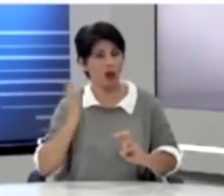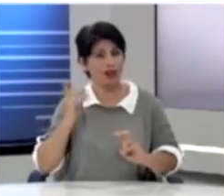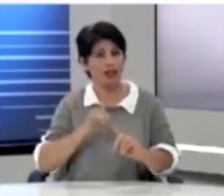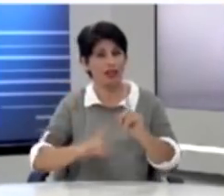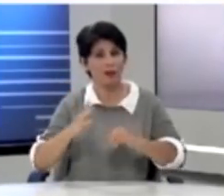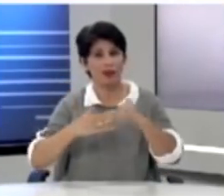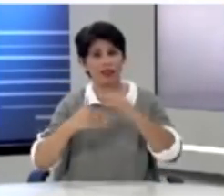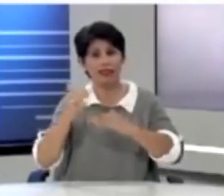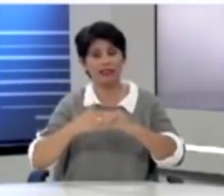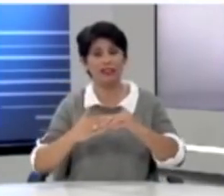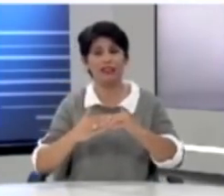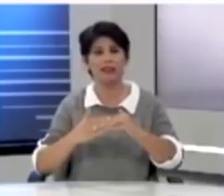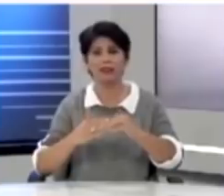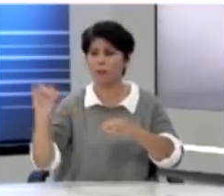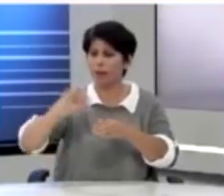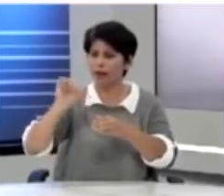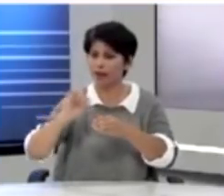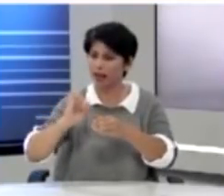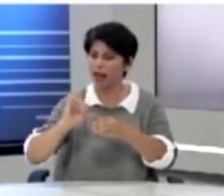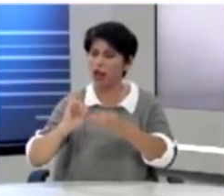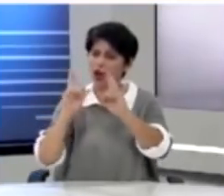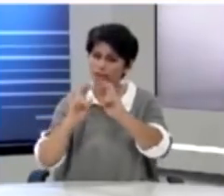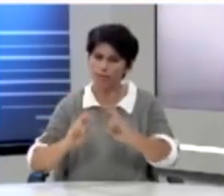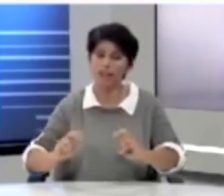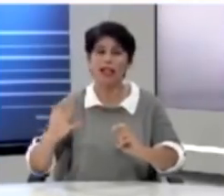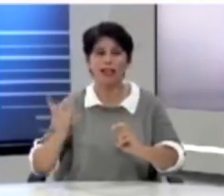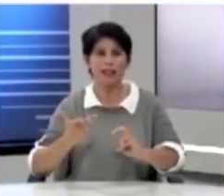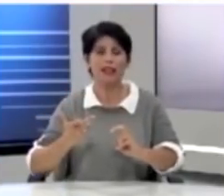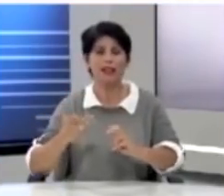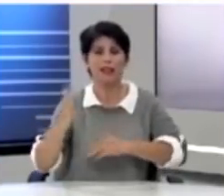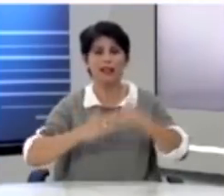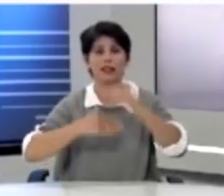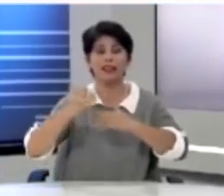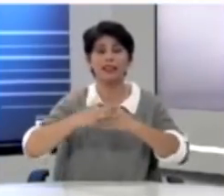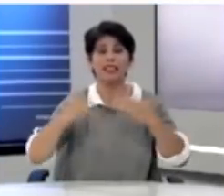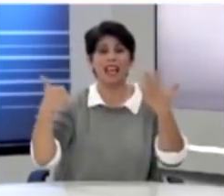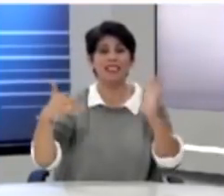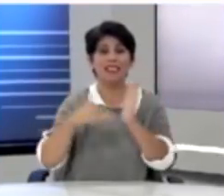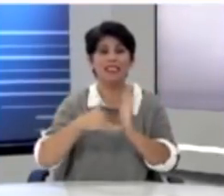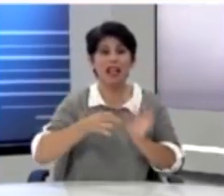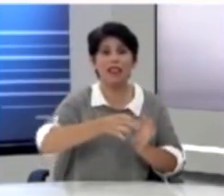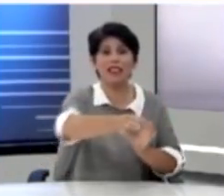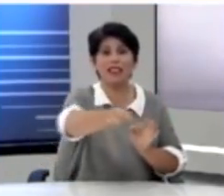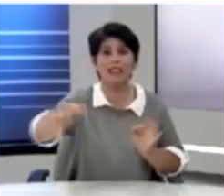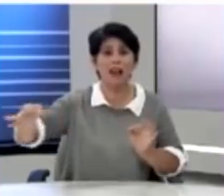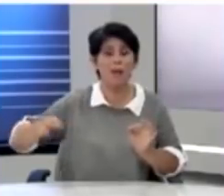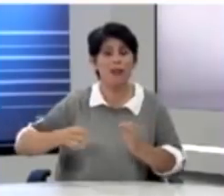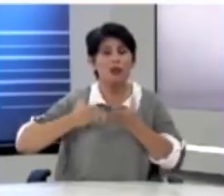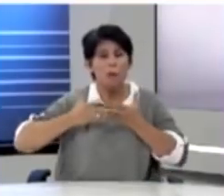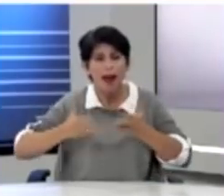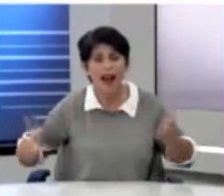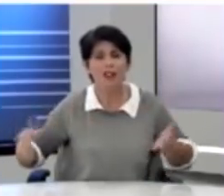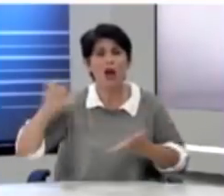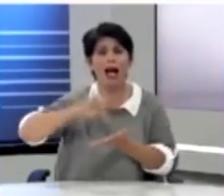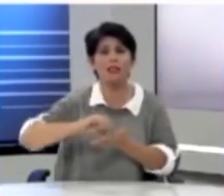κάποιος χτίζει ένα διηλιστήριο ή όταν κάποιος τσιμεντώνει 6.000 στρέμματα, το μεγαλύτερο αστικό ακίνητο στην